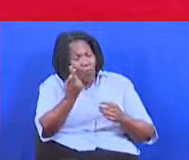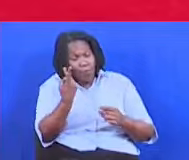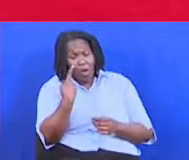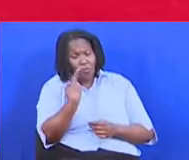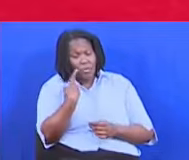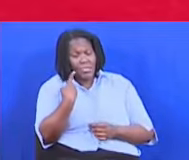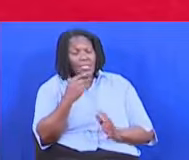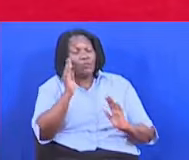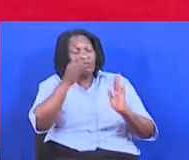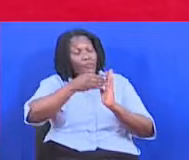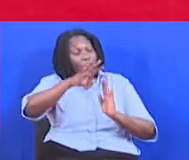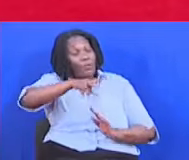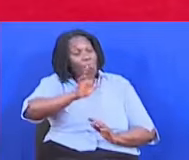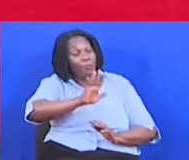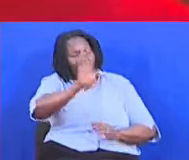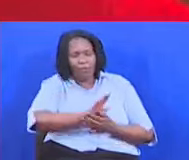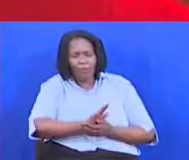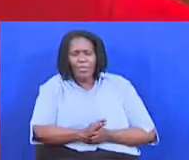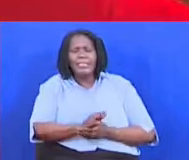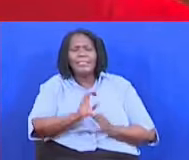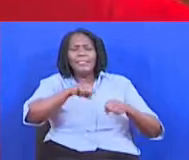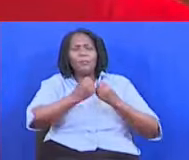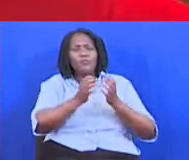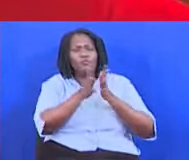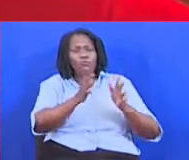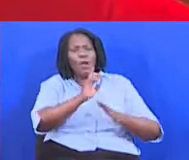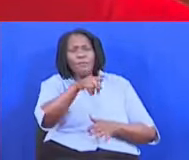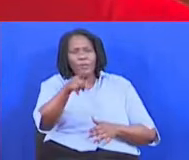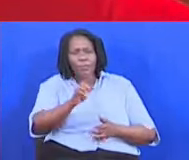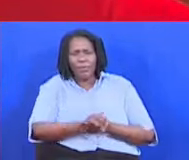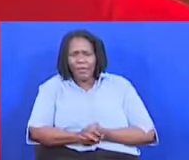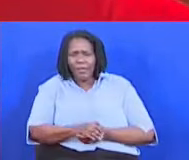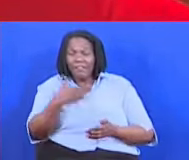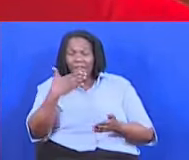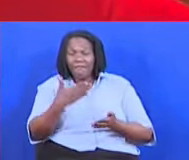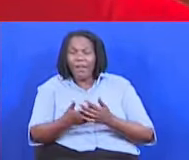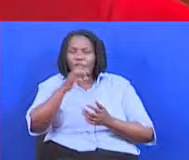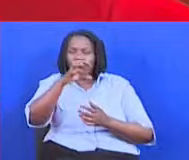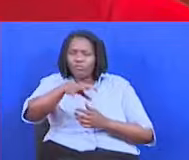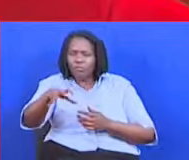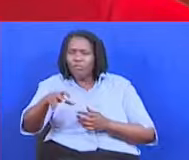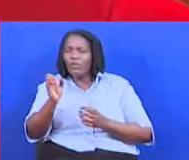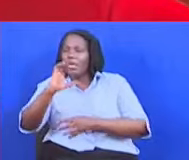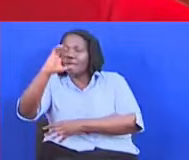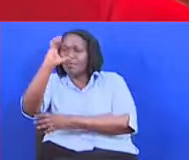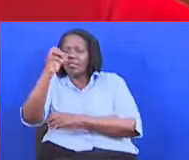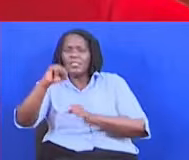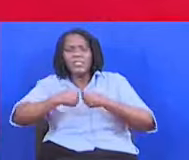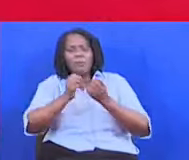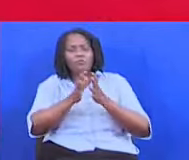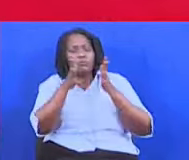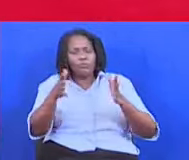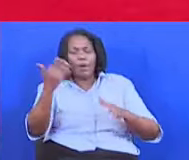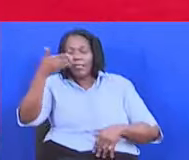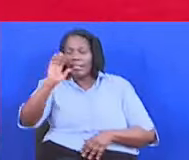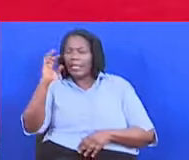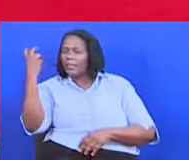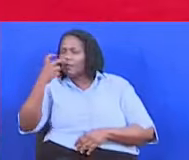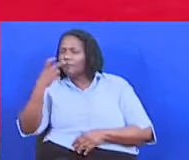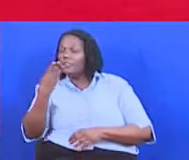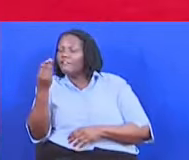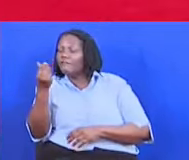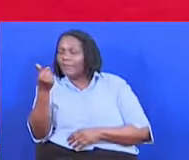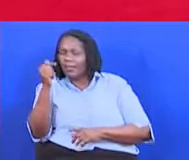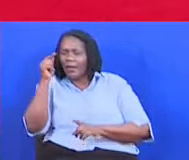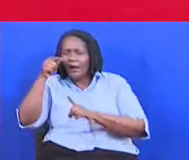lake la jimbo lake pale, na kweli kuna changamoto kubwa sana, hata upande wa soko mpaka msikitini pale kuna changamoto kubwa. Na ndio maana sasa hivi serikali inatafuta fedha